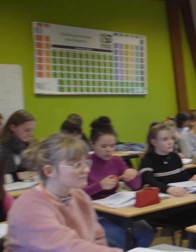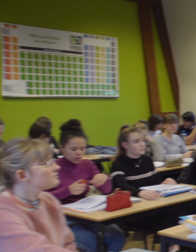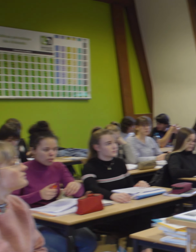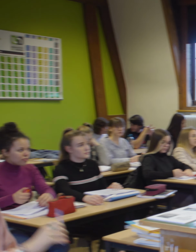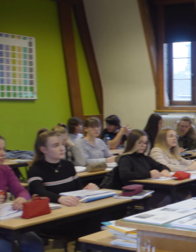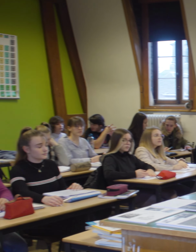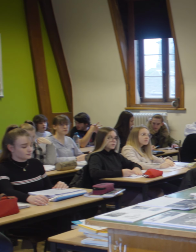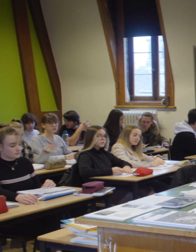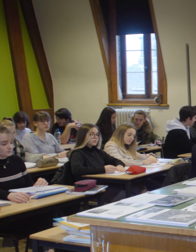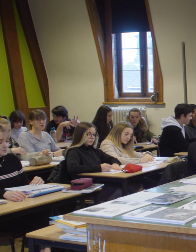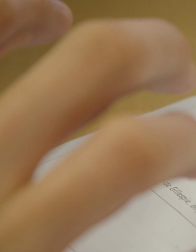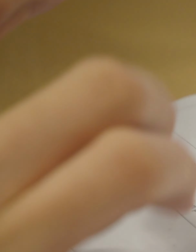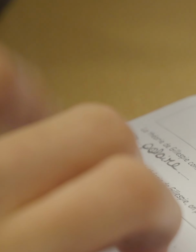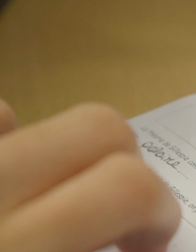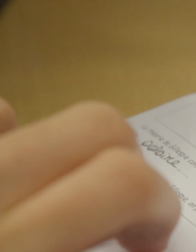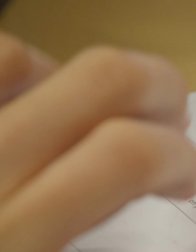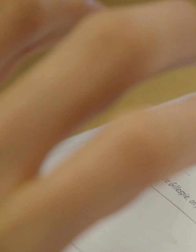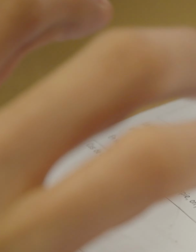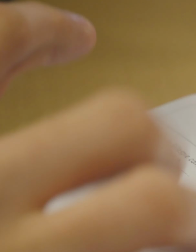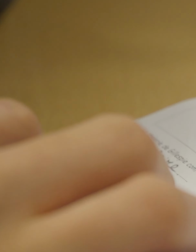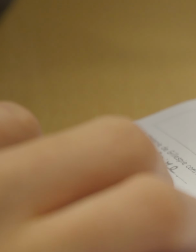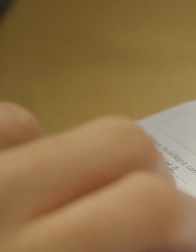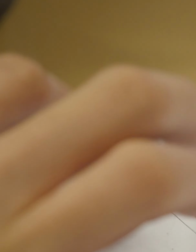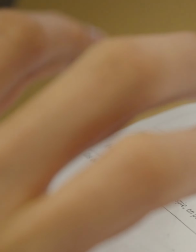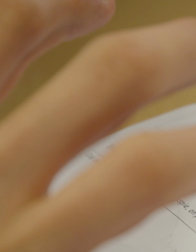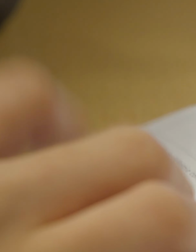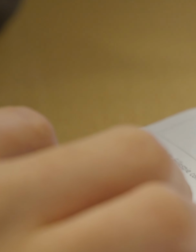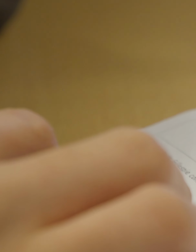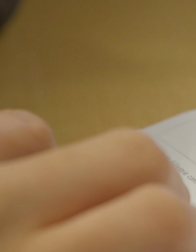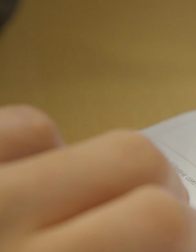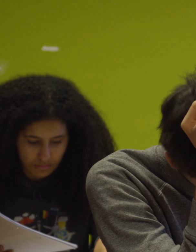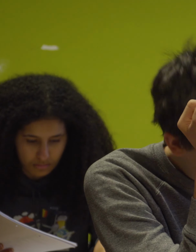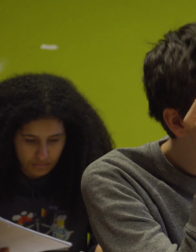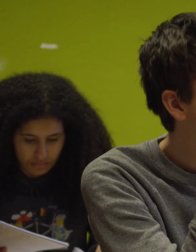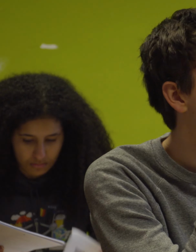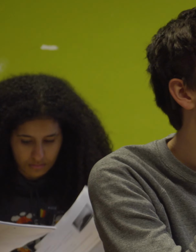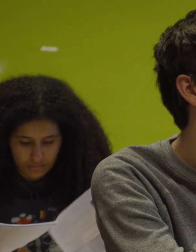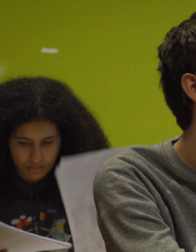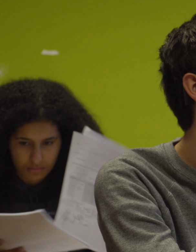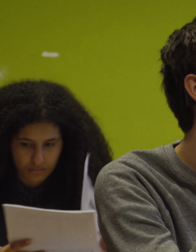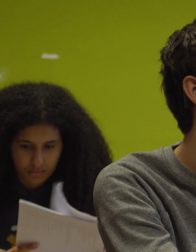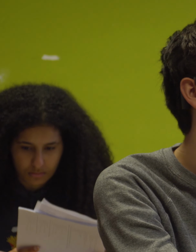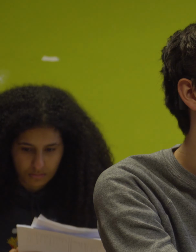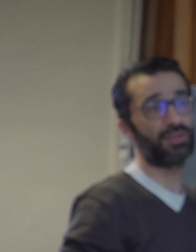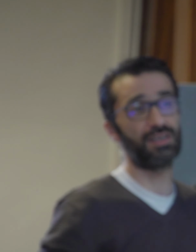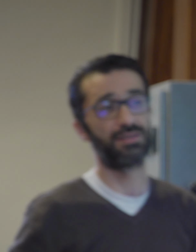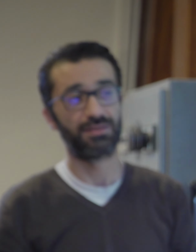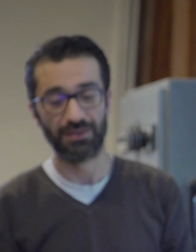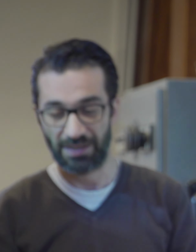Et pas en V. Vous connaissez la conformation spatiale de la molécule de